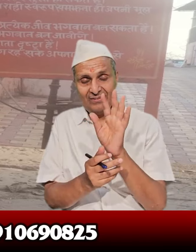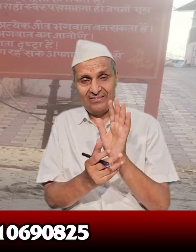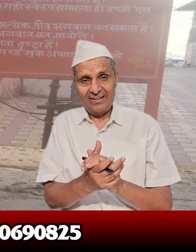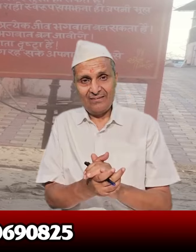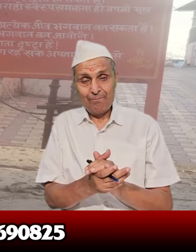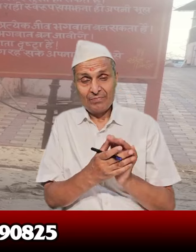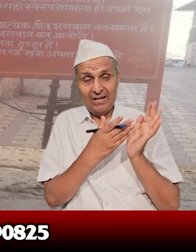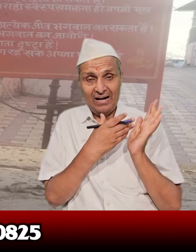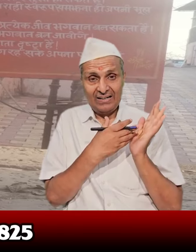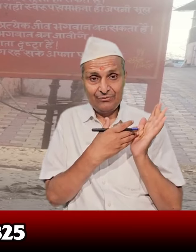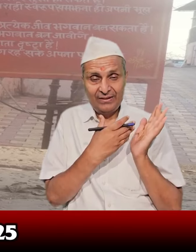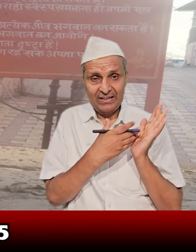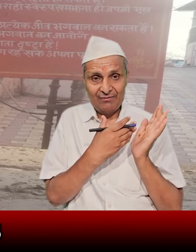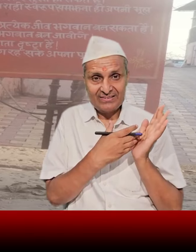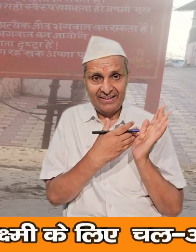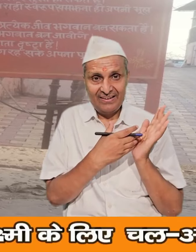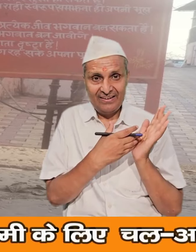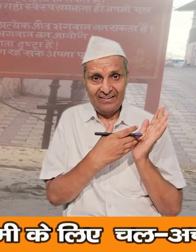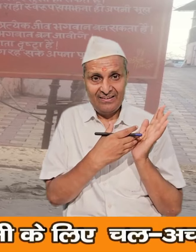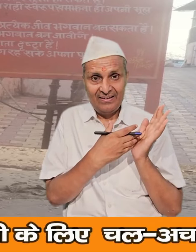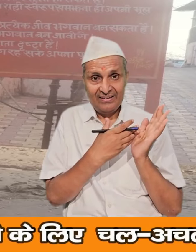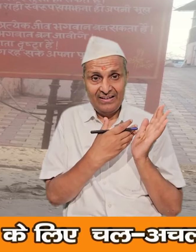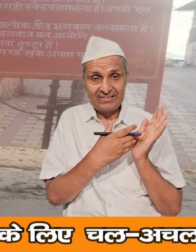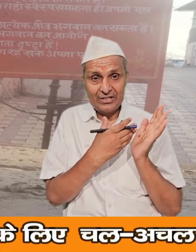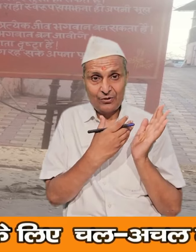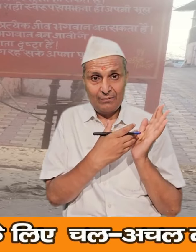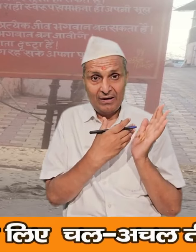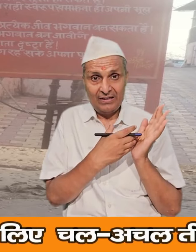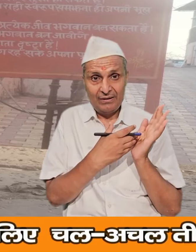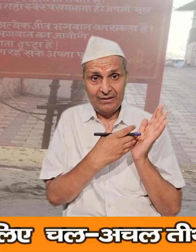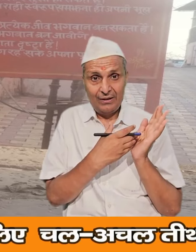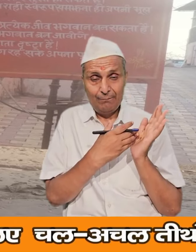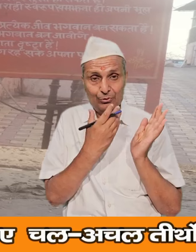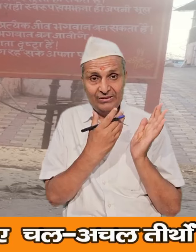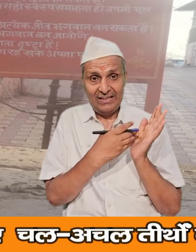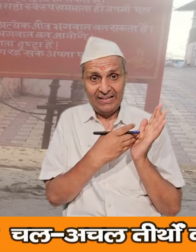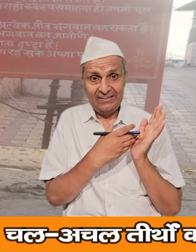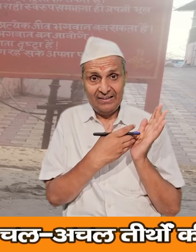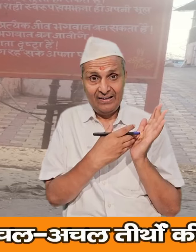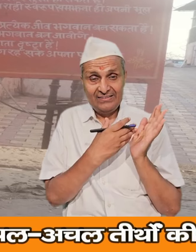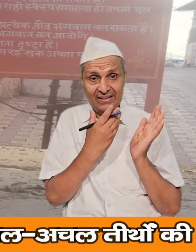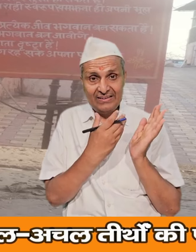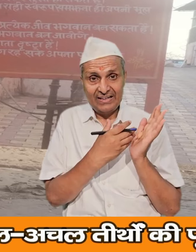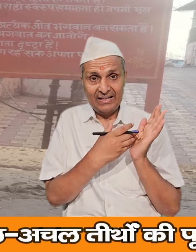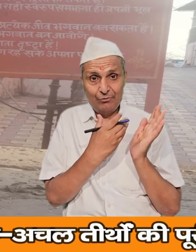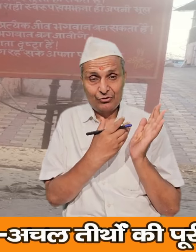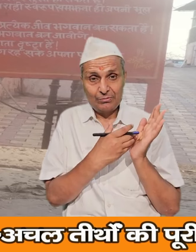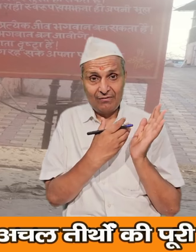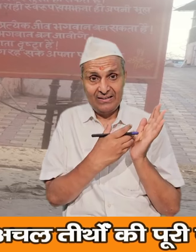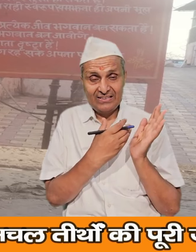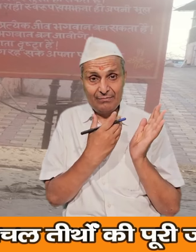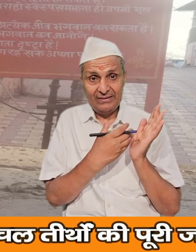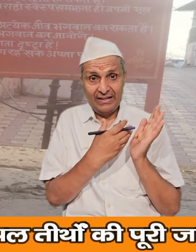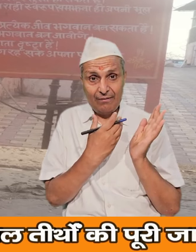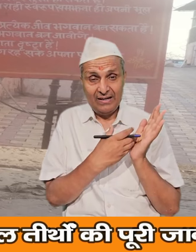उसकी भी चिंता नहीं कर आज फिर एक आवाज दे रहे हैं के इस केशवराय पाटन पर बूंदी जिले के अंदर इस अति शकारी मुनि सोत